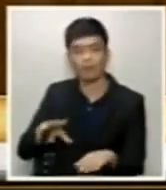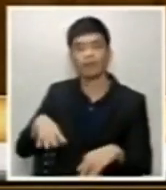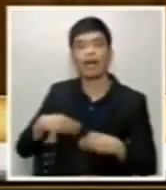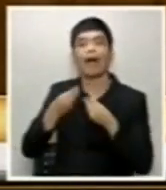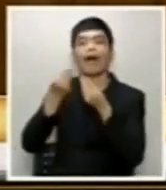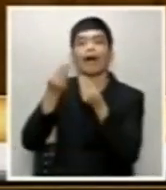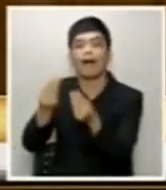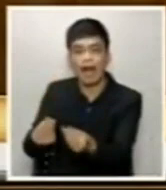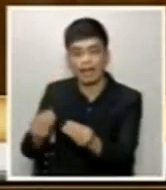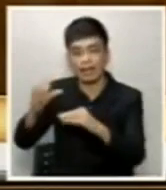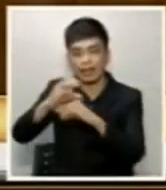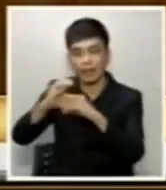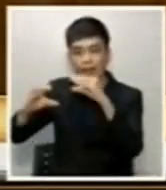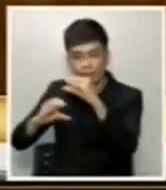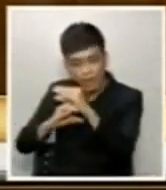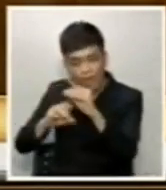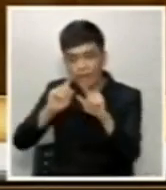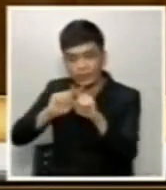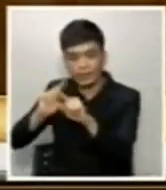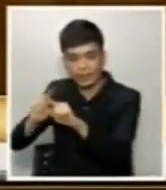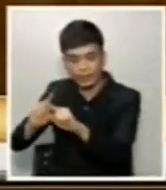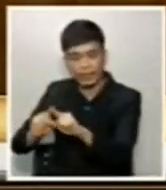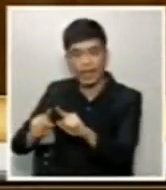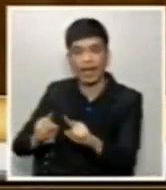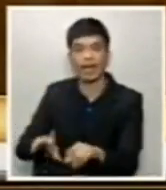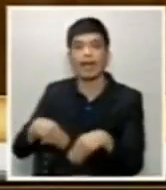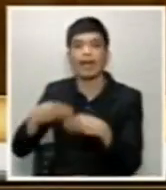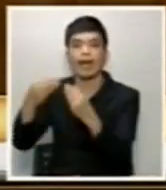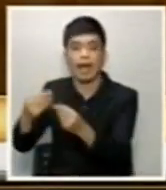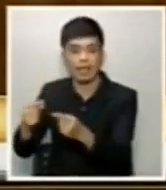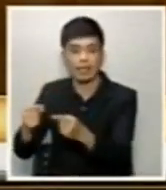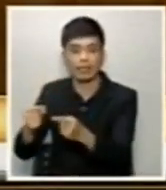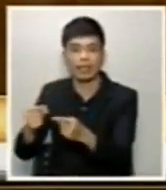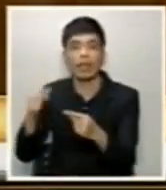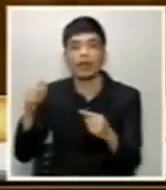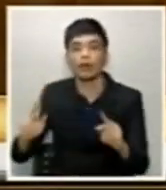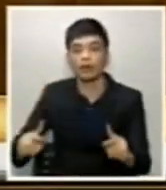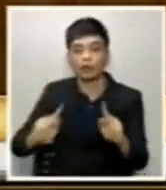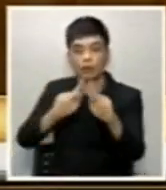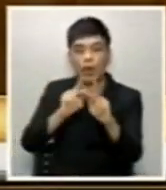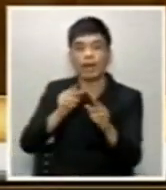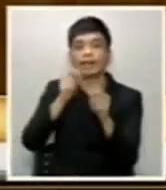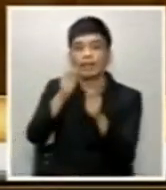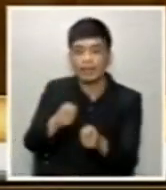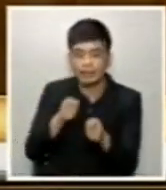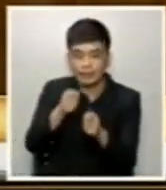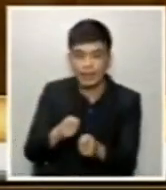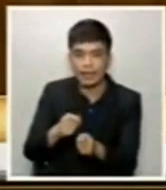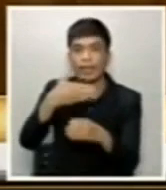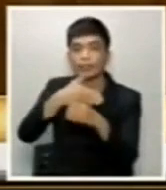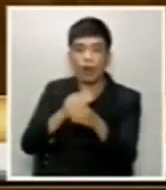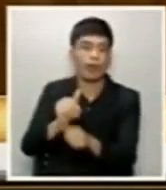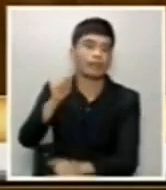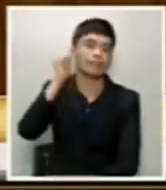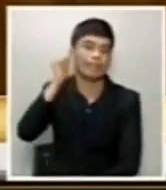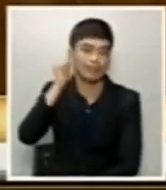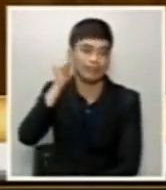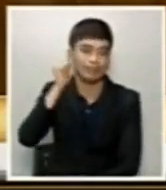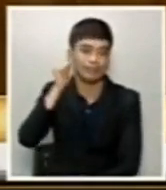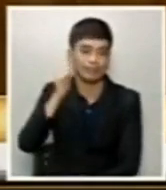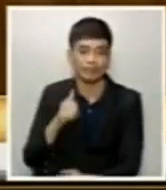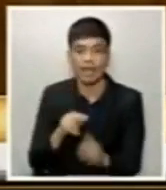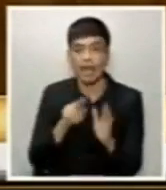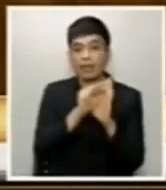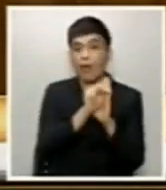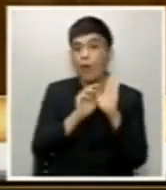าสิ่งก่อสร้างนั้นกลับมาอยู่ที่กระทรวงเกษตรและสหกรณ์เหมือนเดิมนะครับก็ผมมั่นใจนะครับว่าจากนโยบายที่ให้ไปนะ